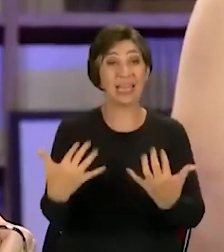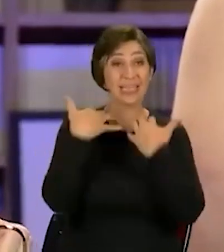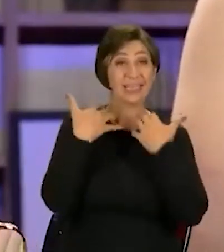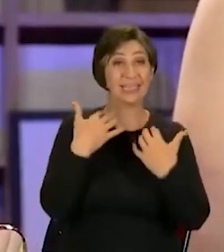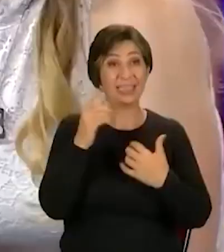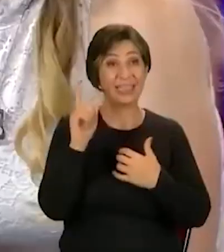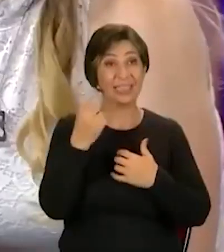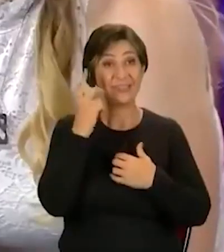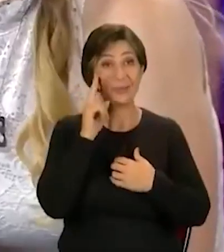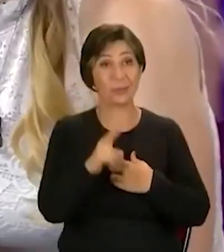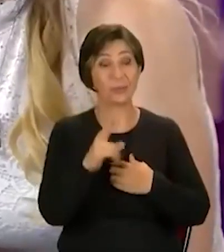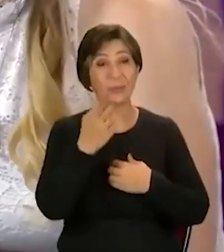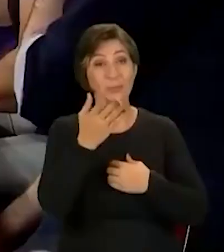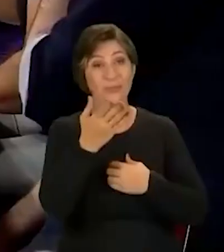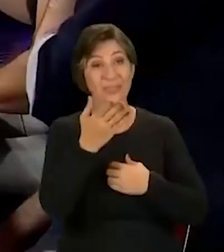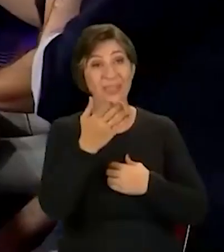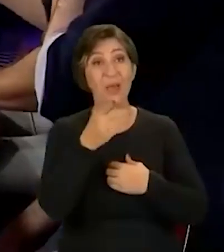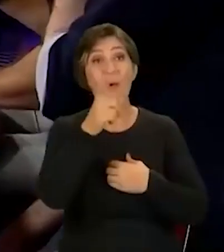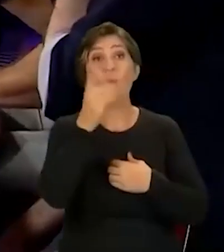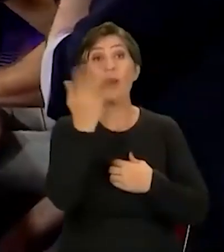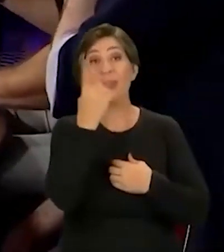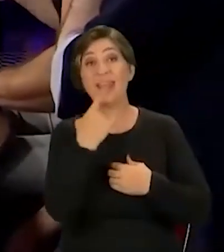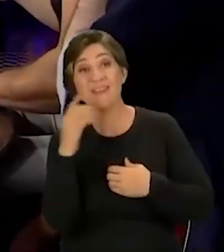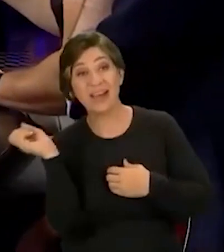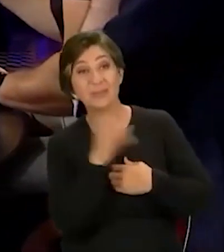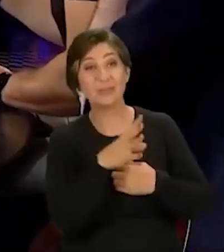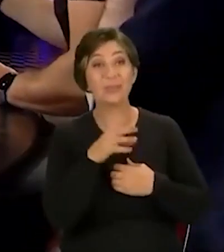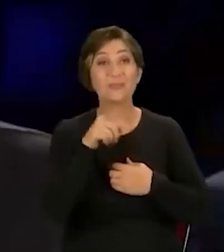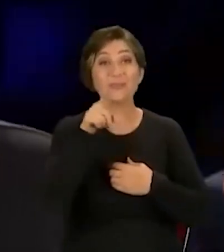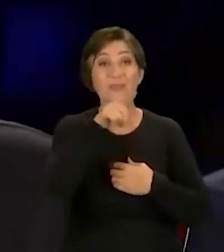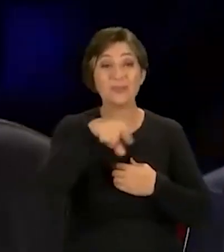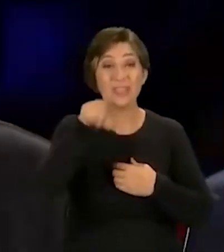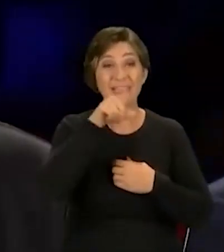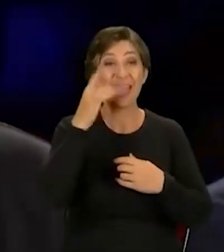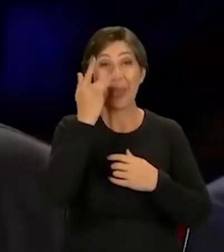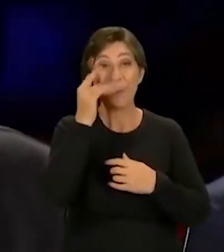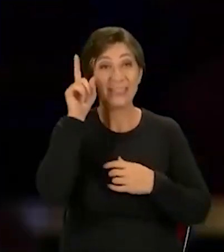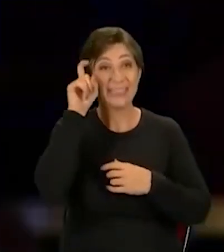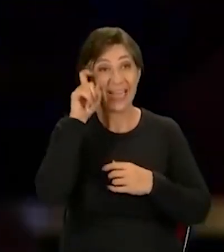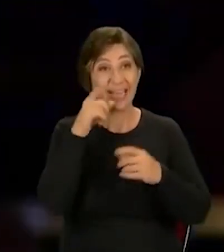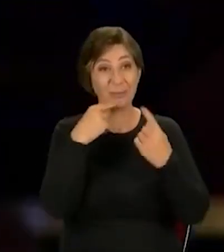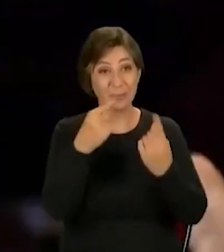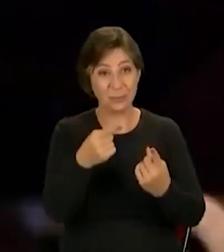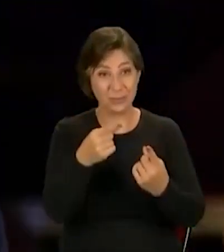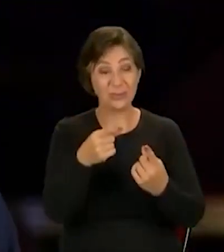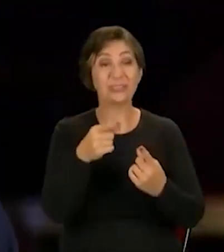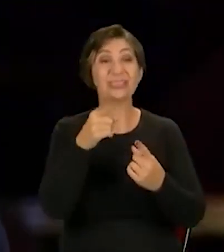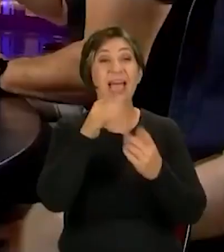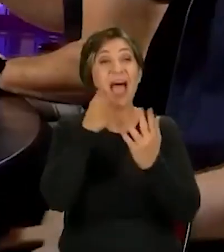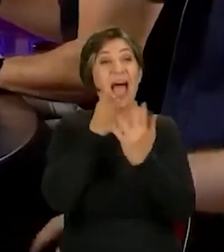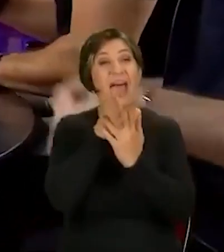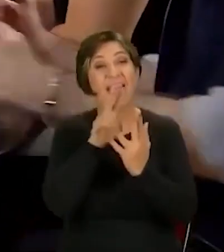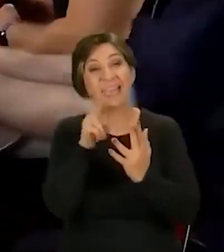bunlar, ilk defa görüyorum. Yani bunlar, öyle bir yerden çakıyorsunuz ki bunlar, yapay zekalar bunlar lütfen. Diyorsunuz. Tabii biz bunlar ara geçiş.